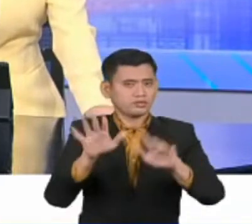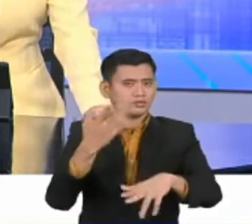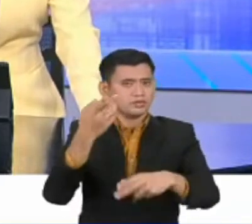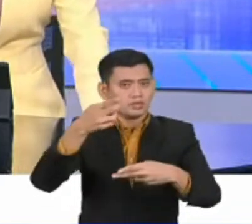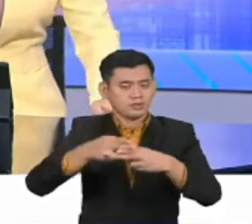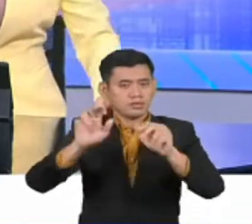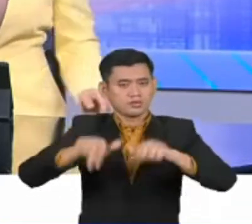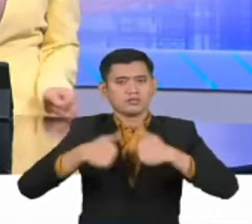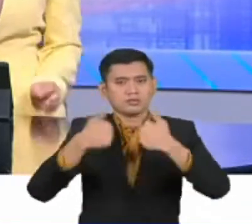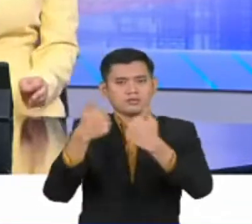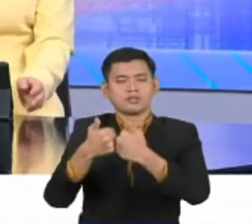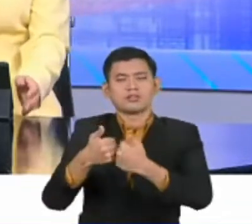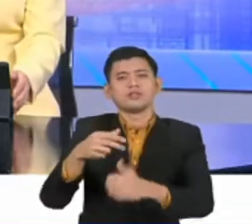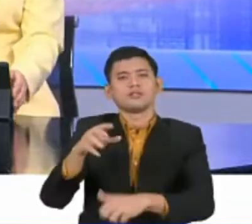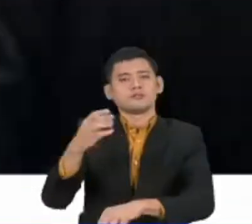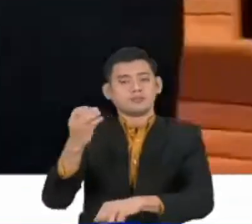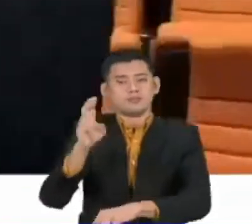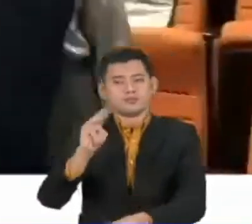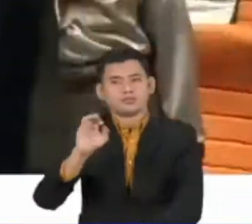Mutmainah.